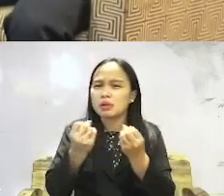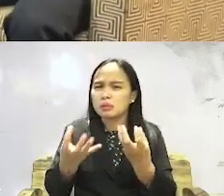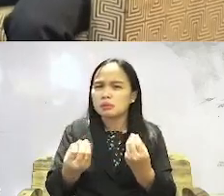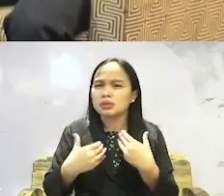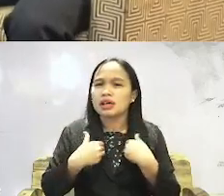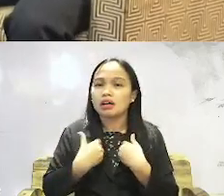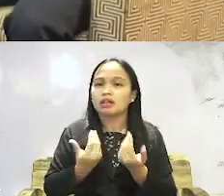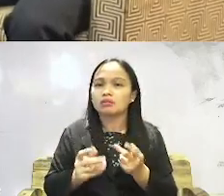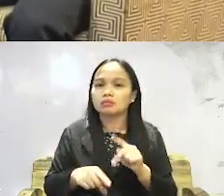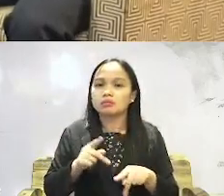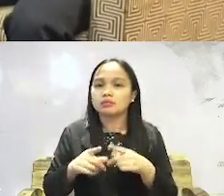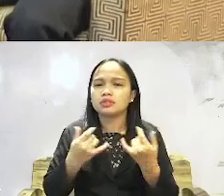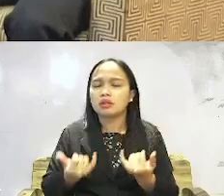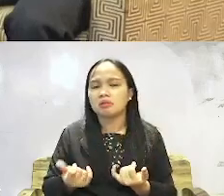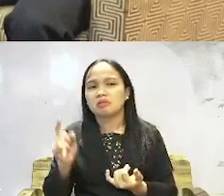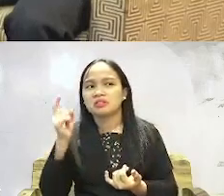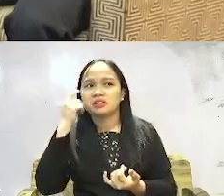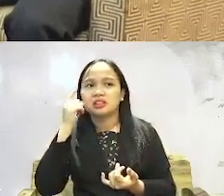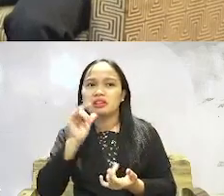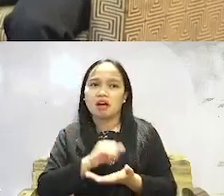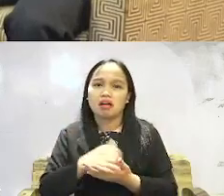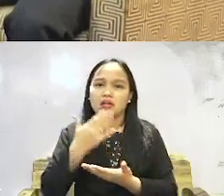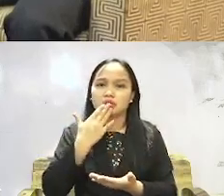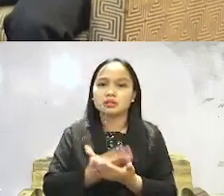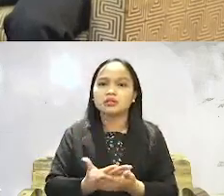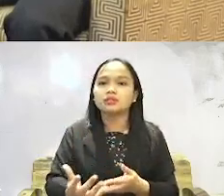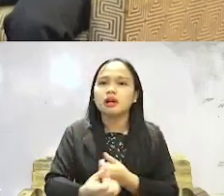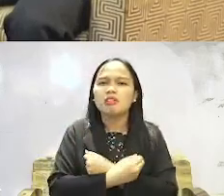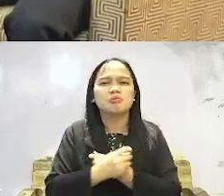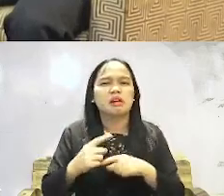dahil sa akala nila yun yung magandang pagmamahal. Yun pala